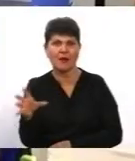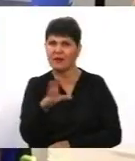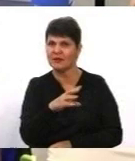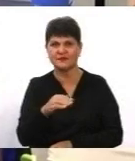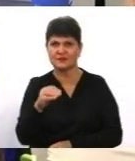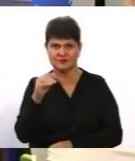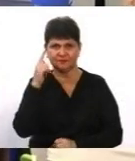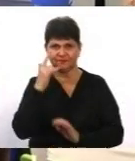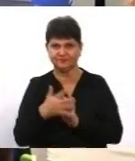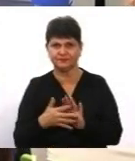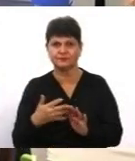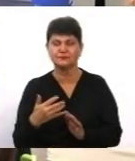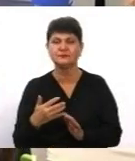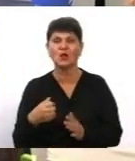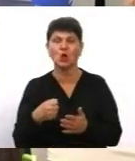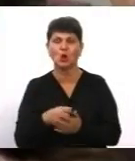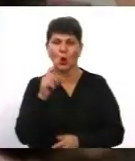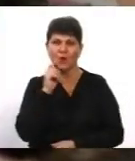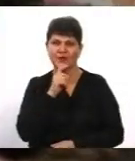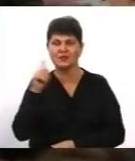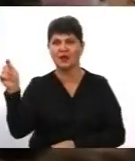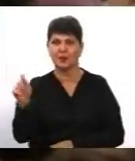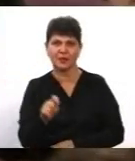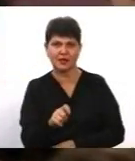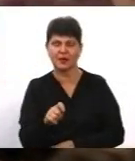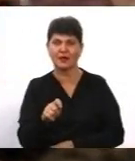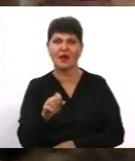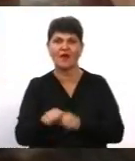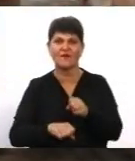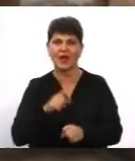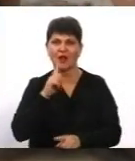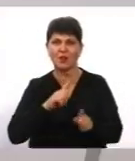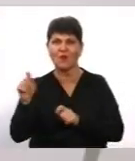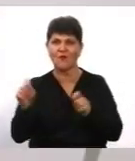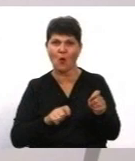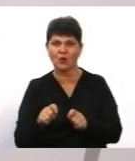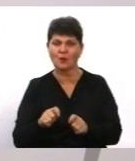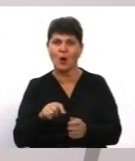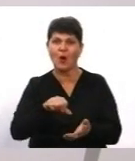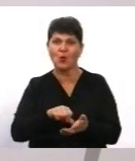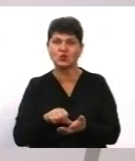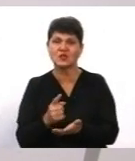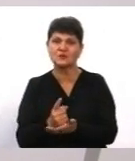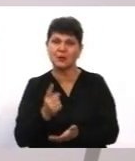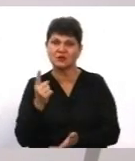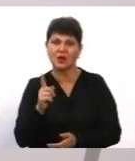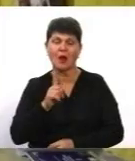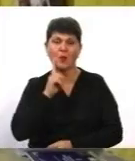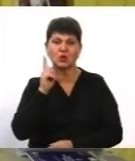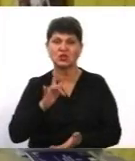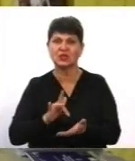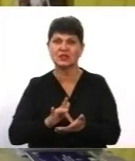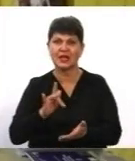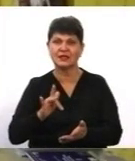До Вінниці Олексій Ганшин приїхав на велофорум. Участь у ньому бере вперше. Проходить конференція у молодіжному центрі «Квадрат». Головна